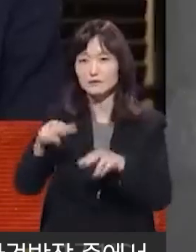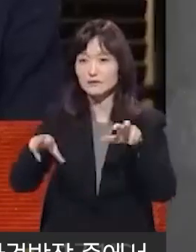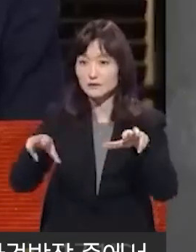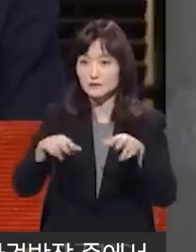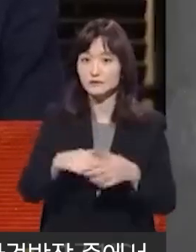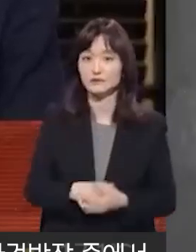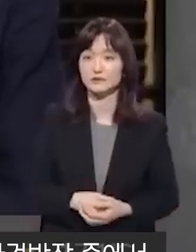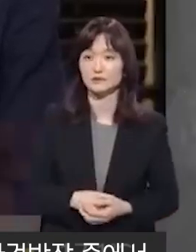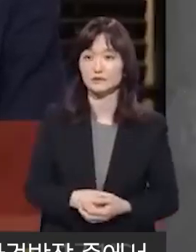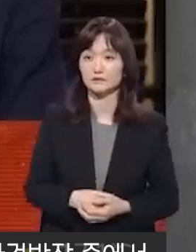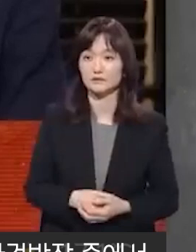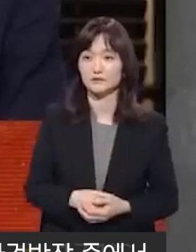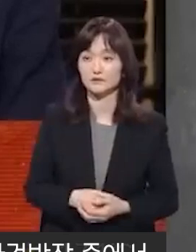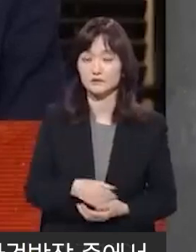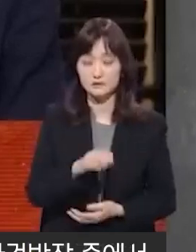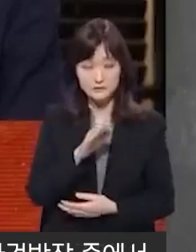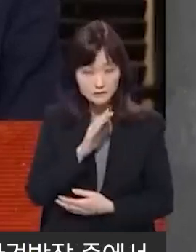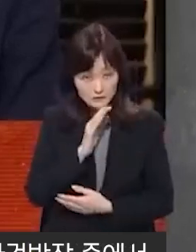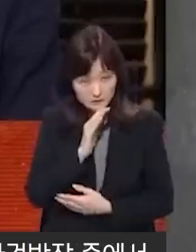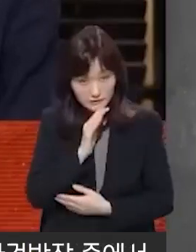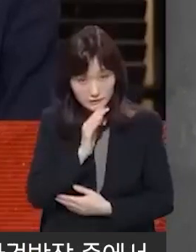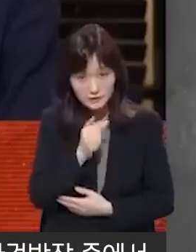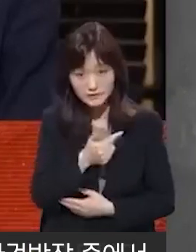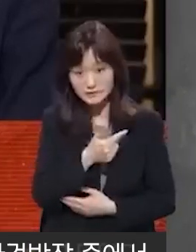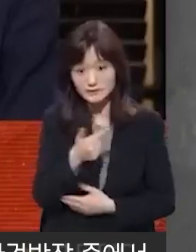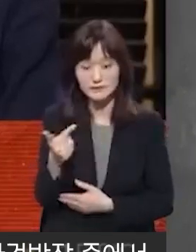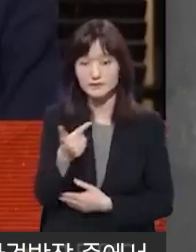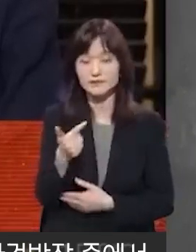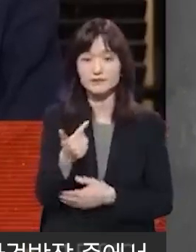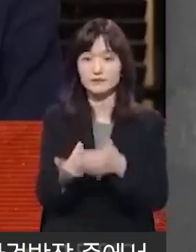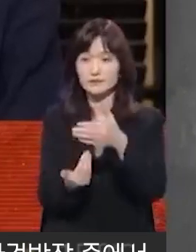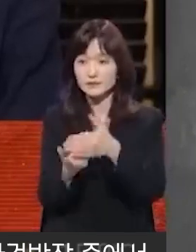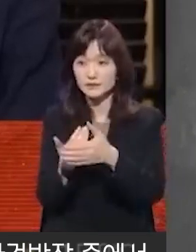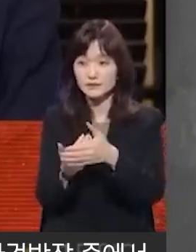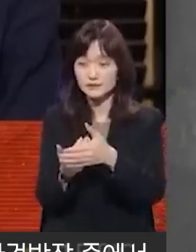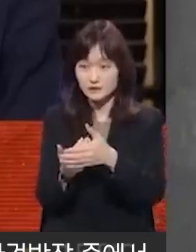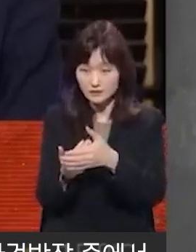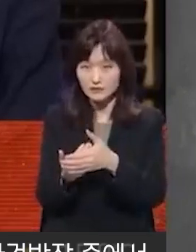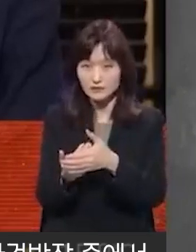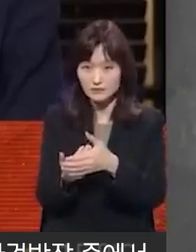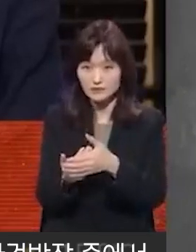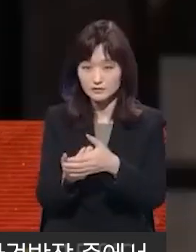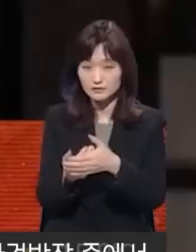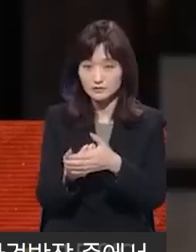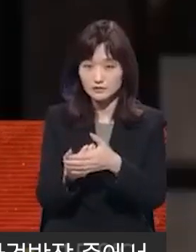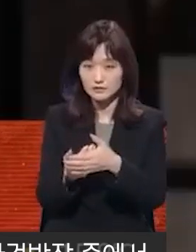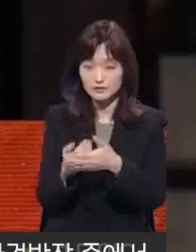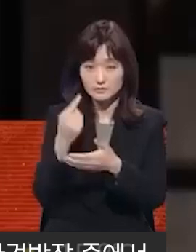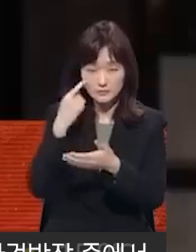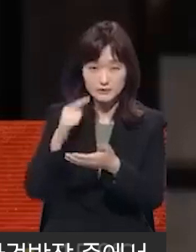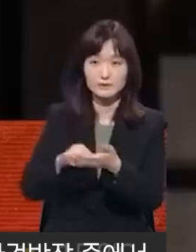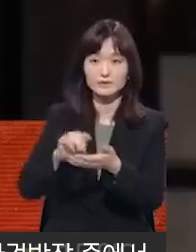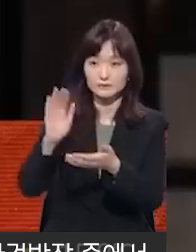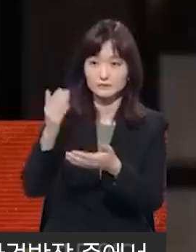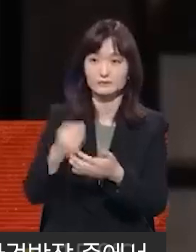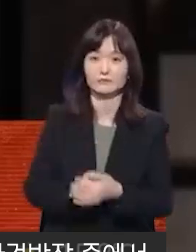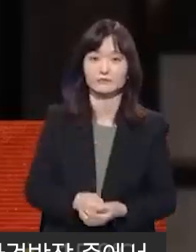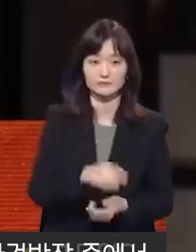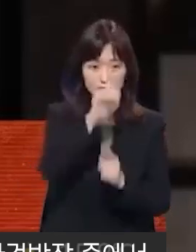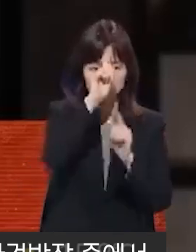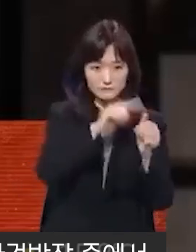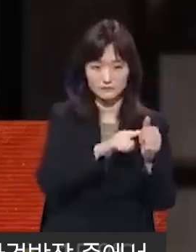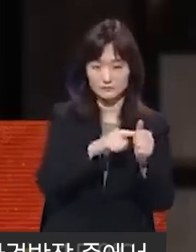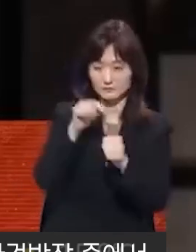정말 큰 고비는 넘었습니다. 20년 장기 미제 사건에. 왜 그러냐면 지금 그 이승만이가 지목을 했던